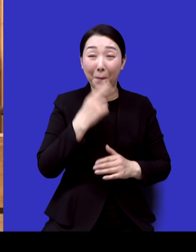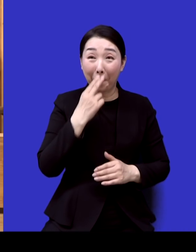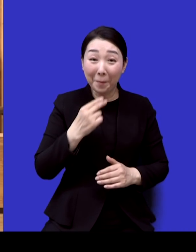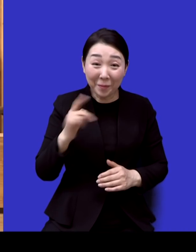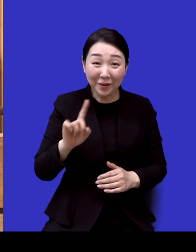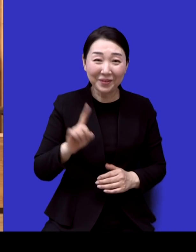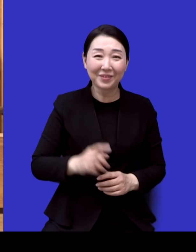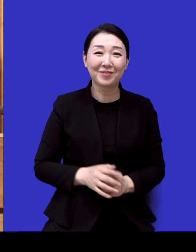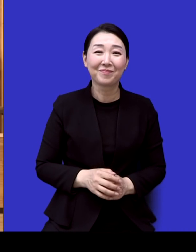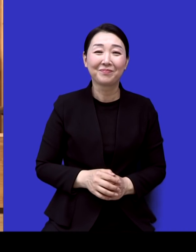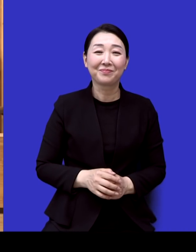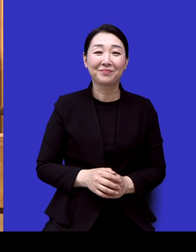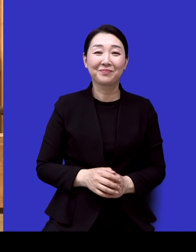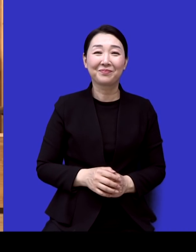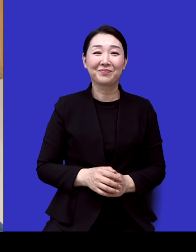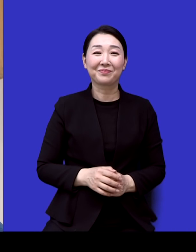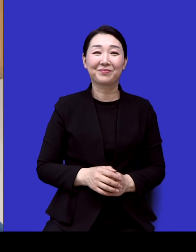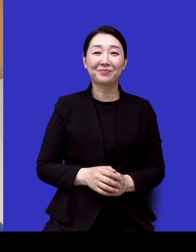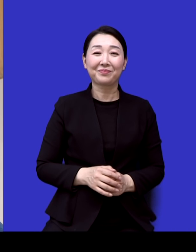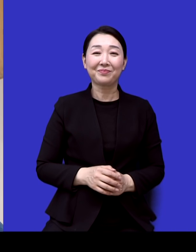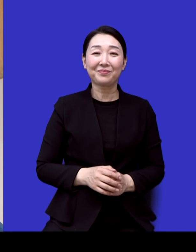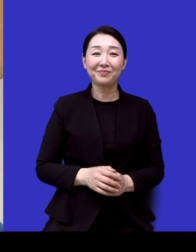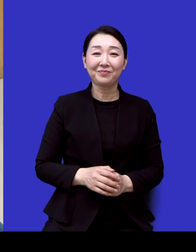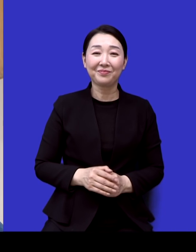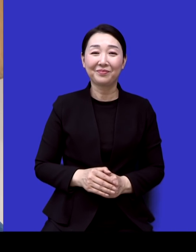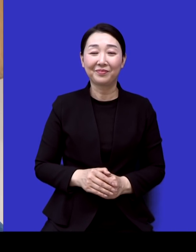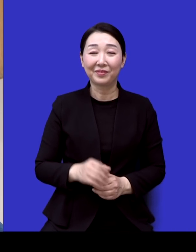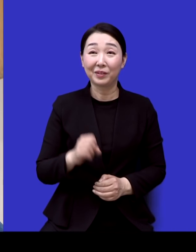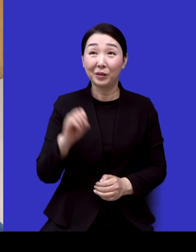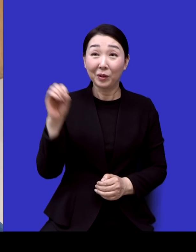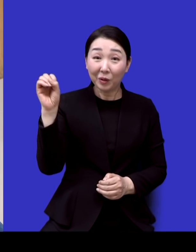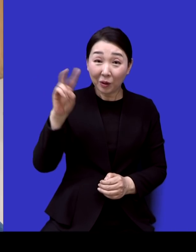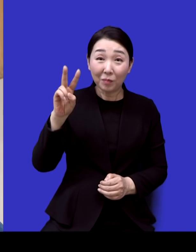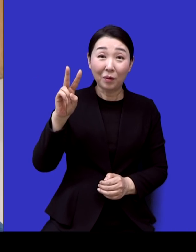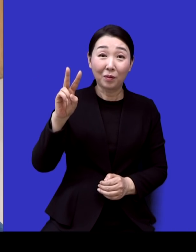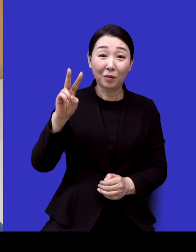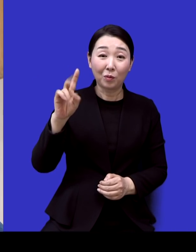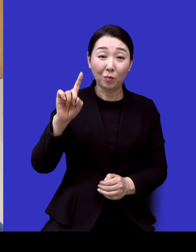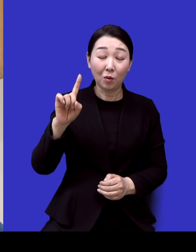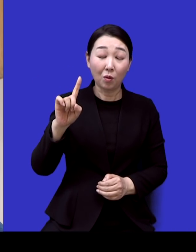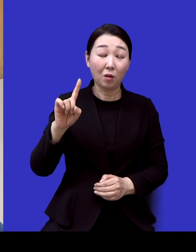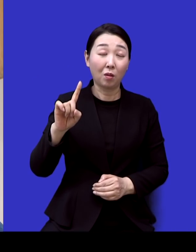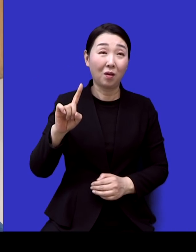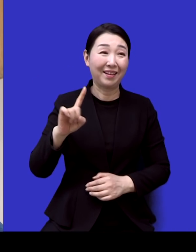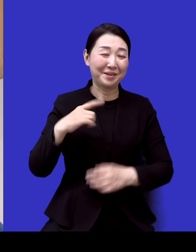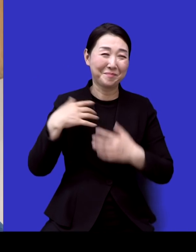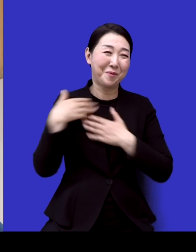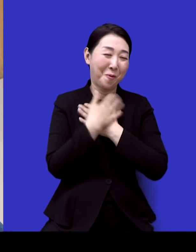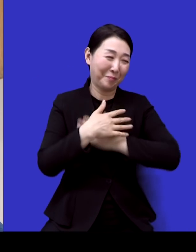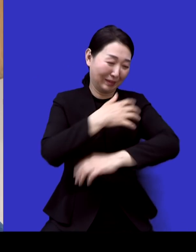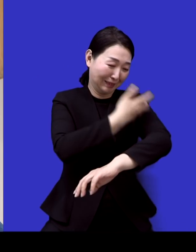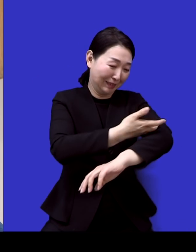콧물 나옵니다. 뭐 자연스러우니까. 갑자기 거기서 정말 이 문신하신 덩치 큰